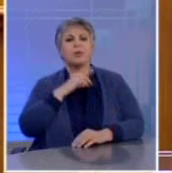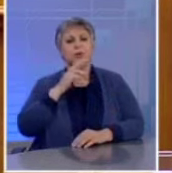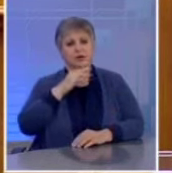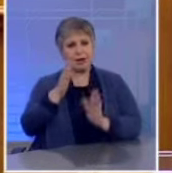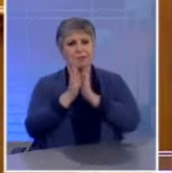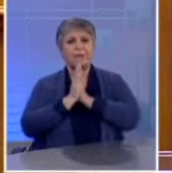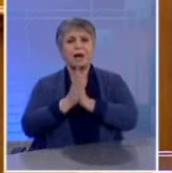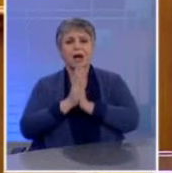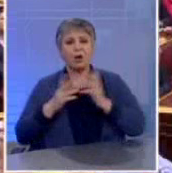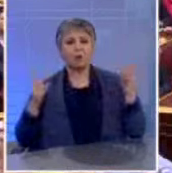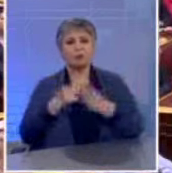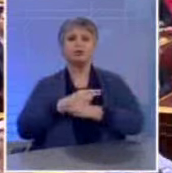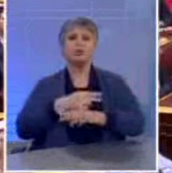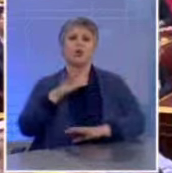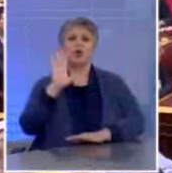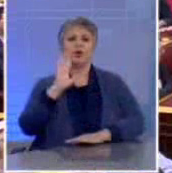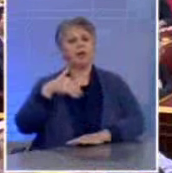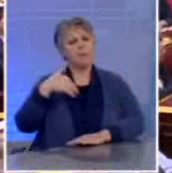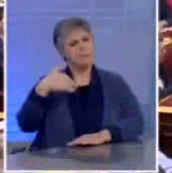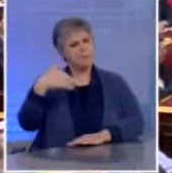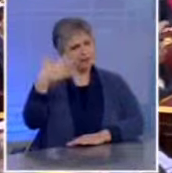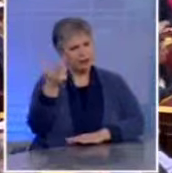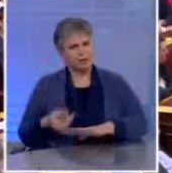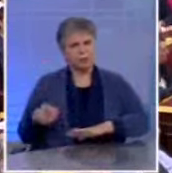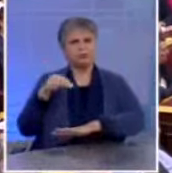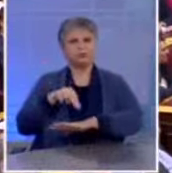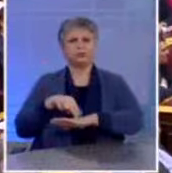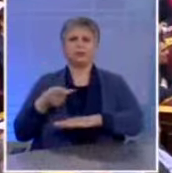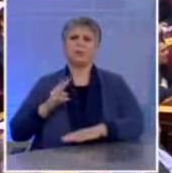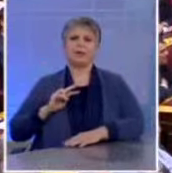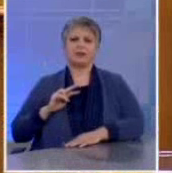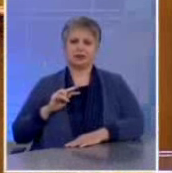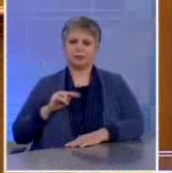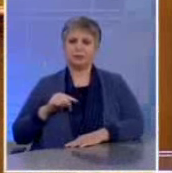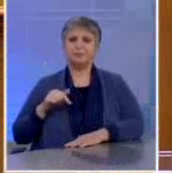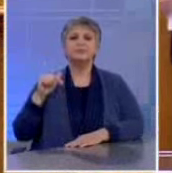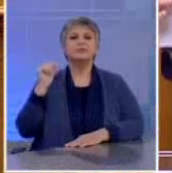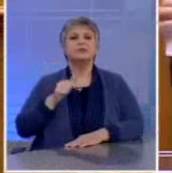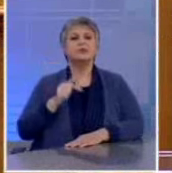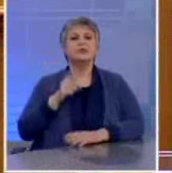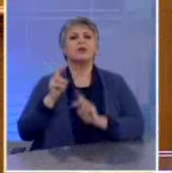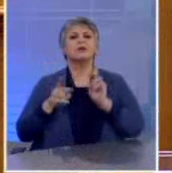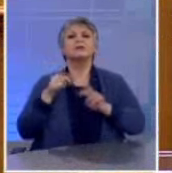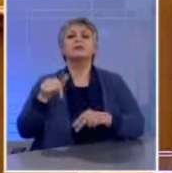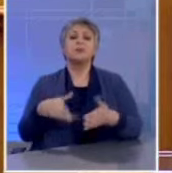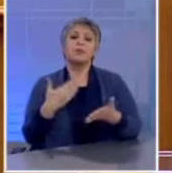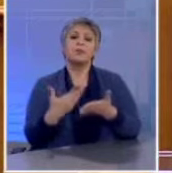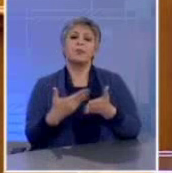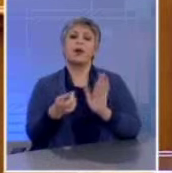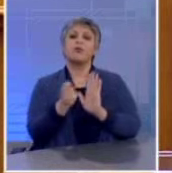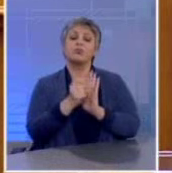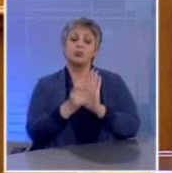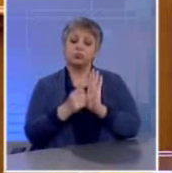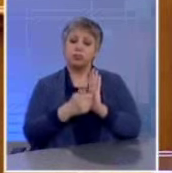πολύ, κύριε Αθανασίου. Με την κατηγορία αυτή. Παρακαλώ. Με την κατηγορία αυτή θα μιλήσουμε με στοιχεία σήμερα. Με την Παρακαλώ κατηγορία